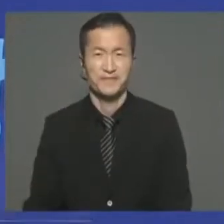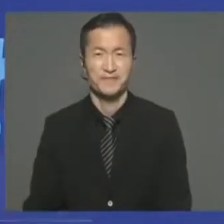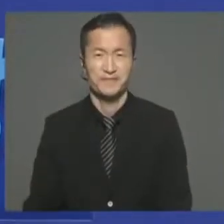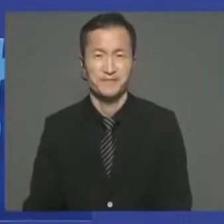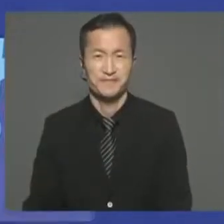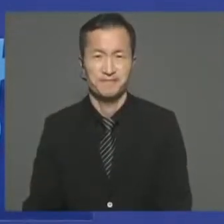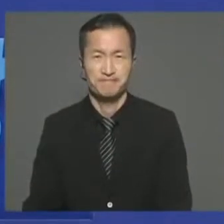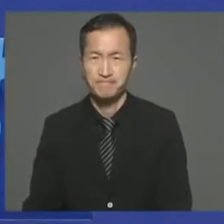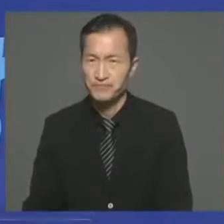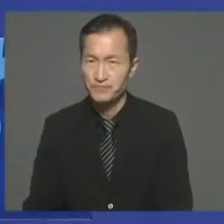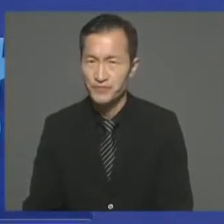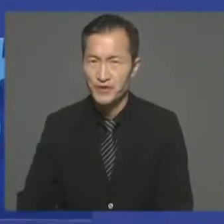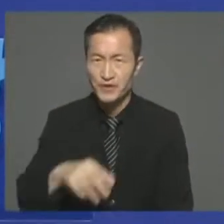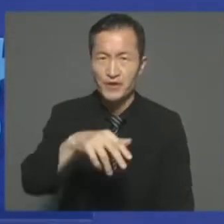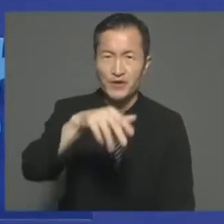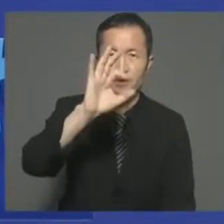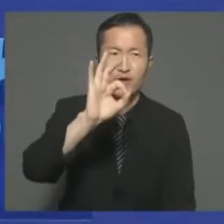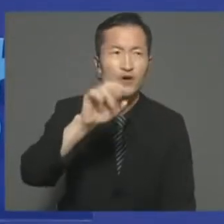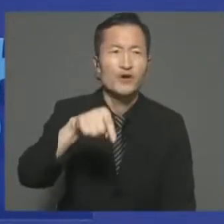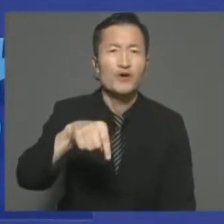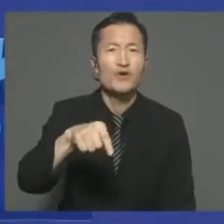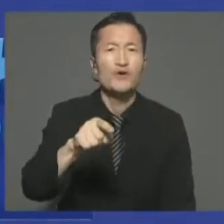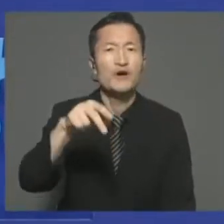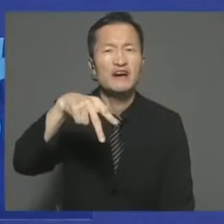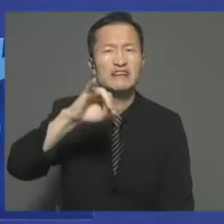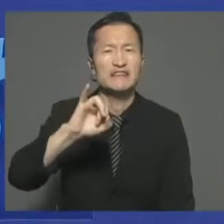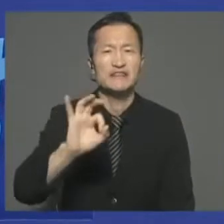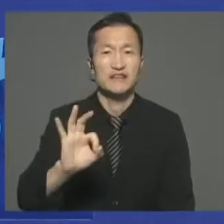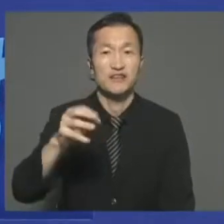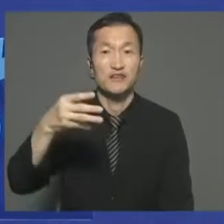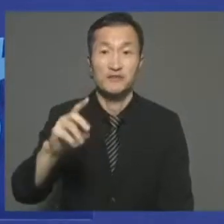조지 워싱턴, 미국 독립의